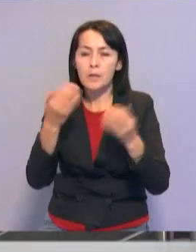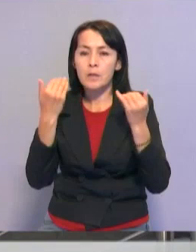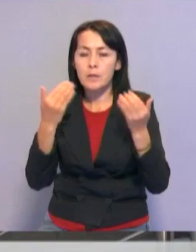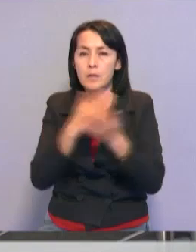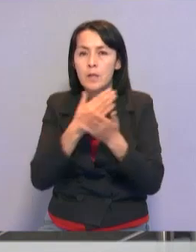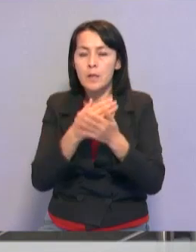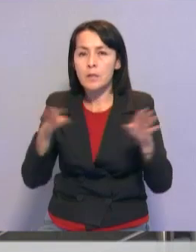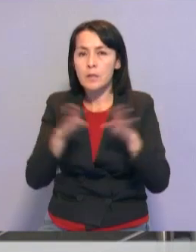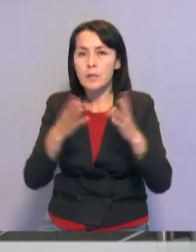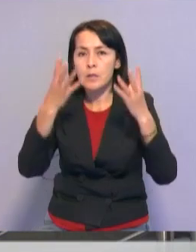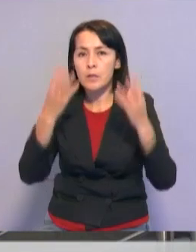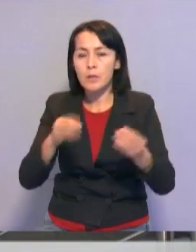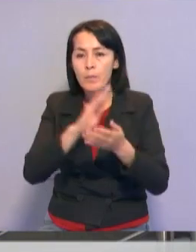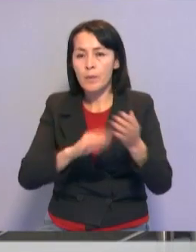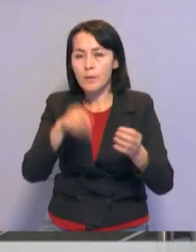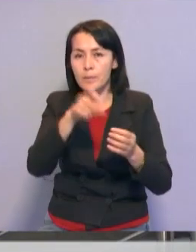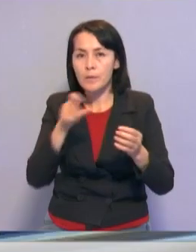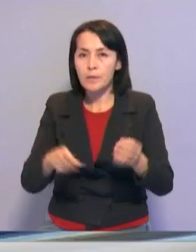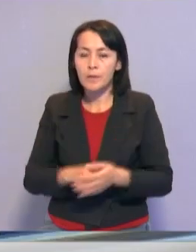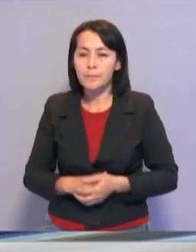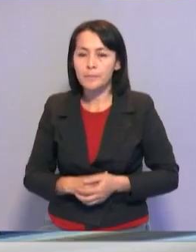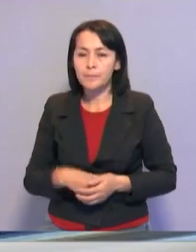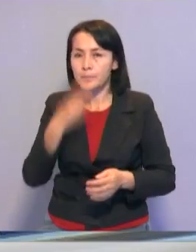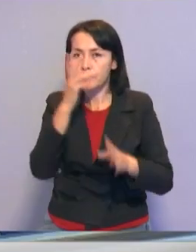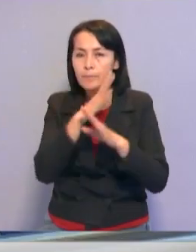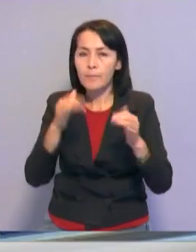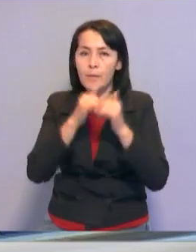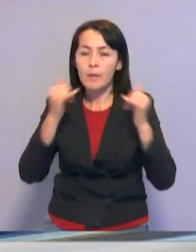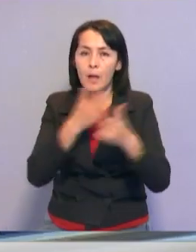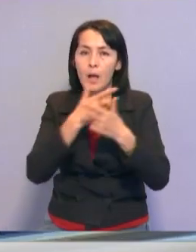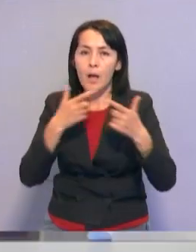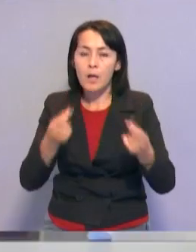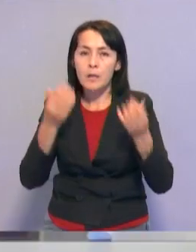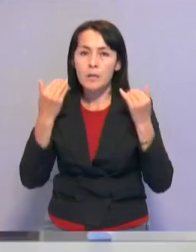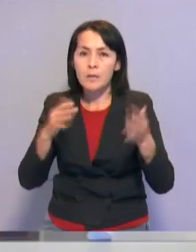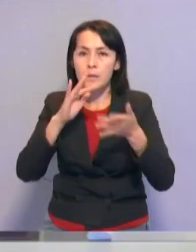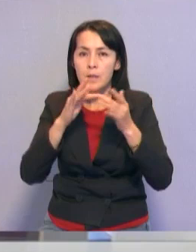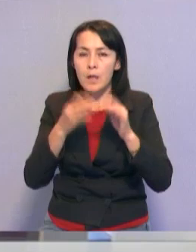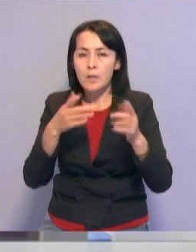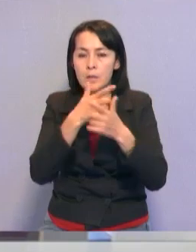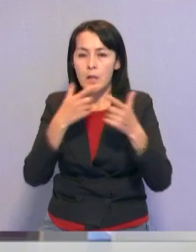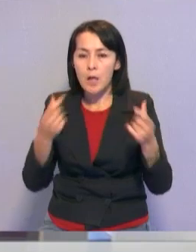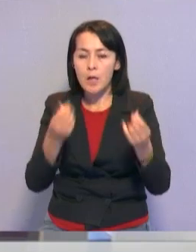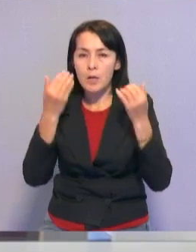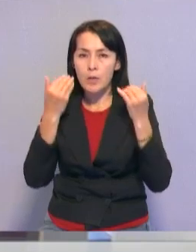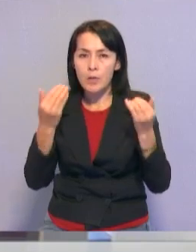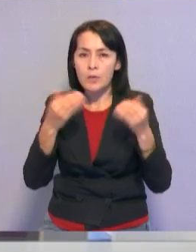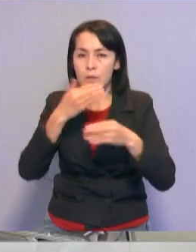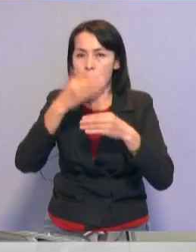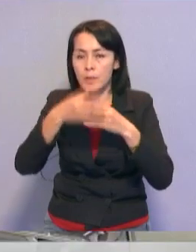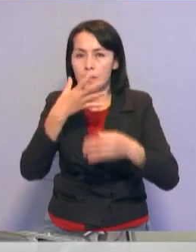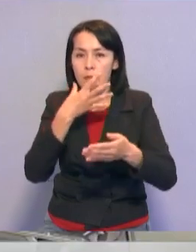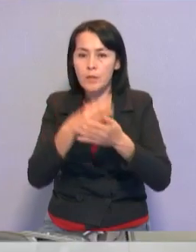сотрудников почты совпал с днем подписчика. Несмотря на развитие информационных технологий и электронных сообщений, почтовая служба не теряет